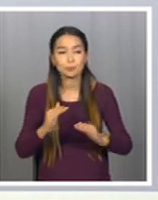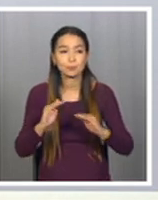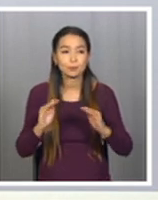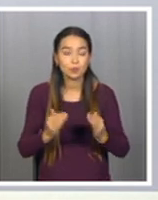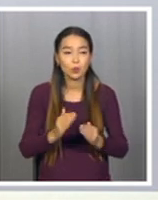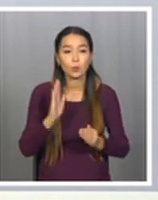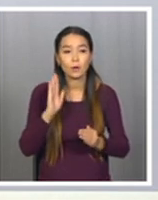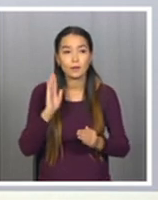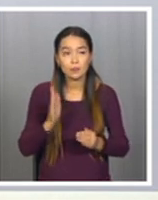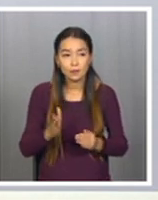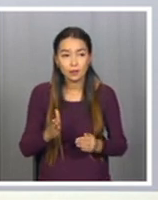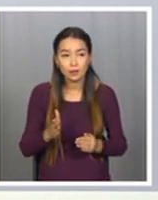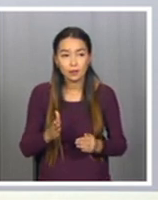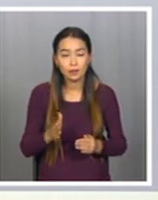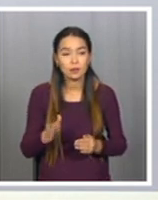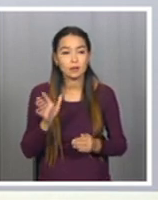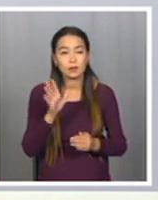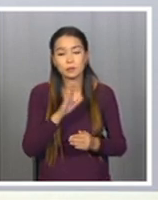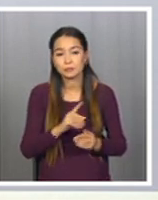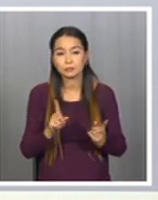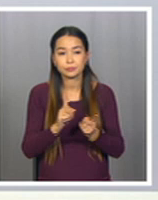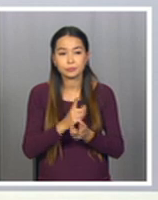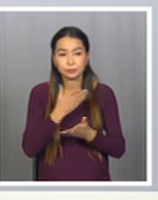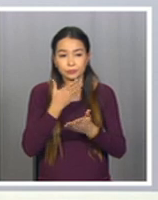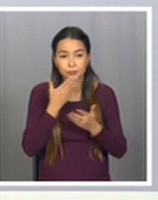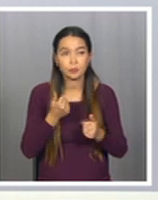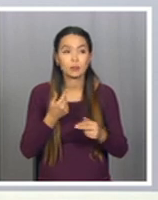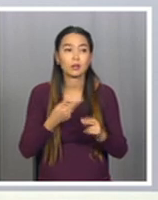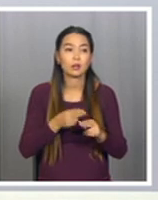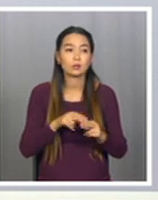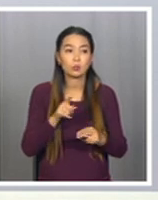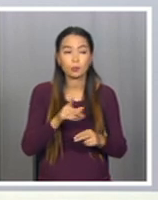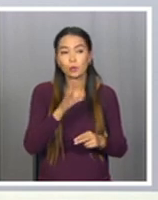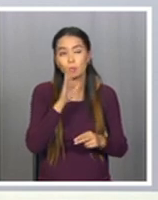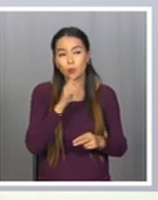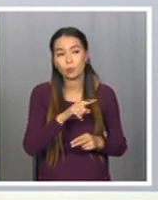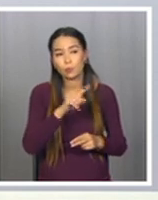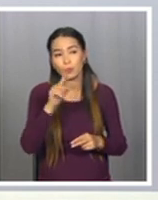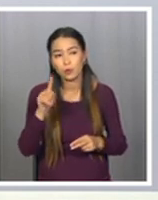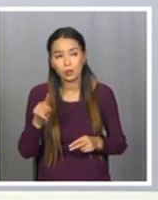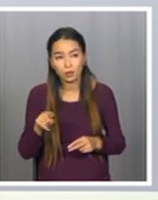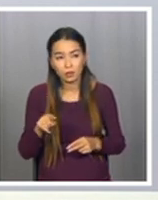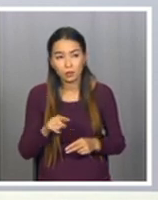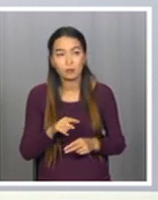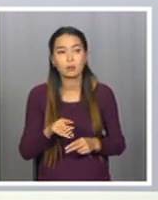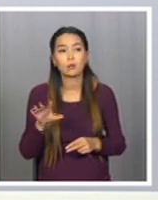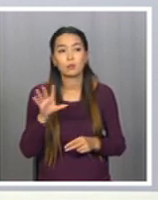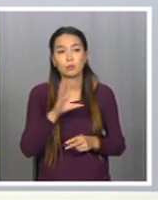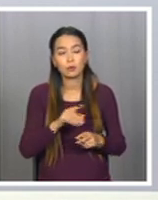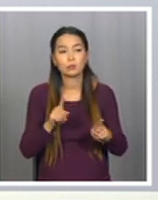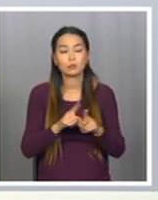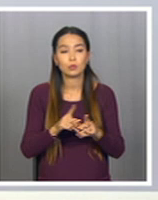болғандықтан ескермесек болады. Және сол уақыттан кейін бізде тістібекте тұрақты тоқ пайда